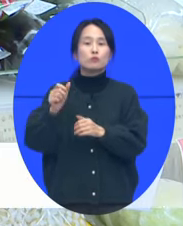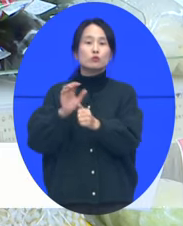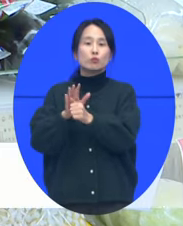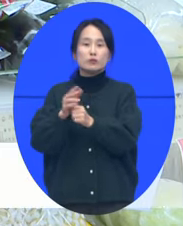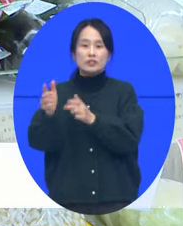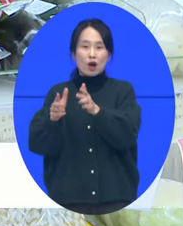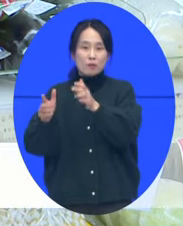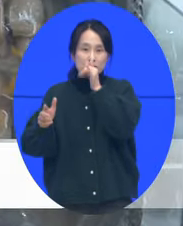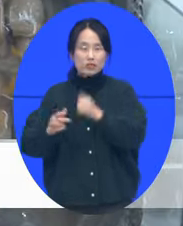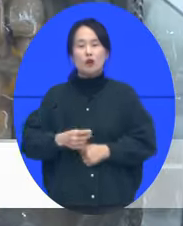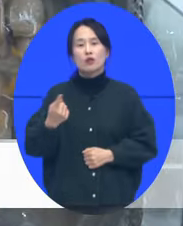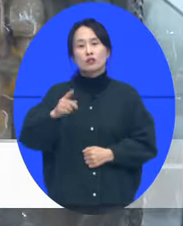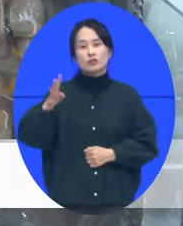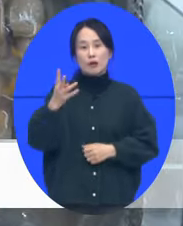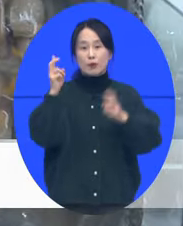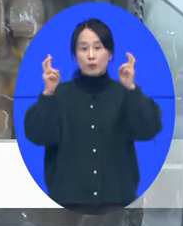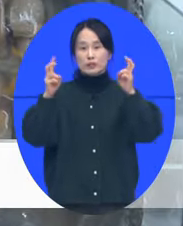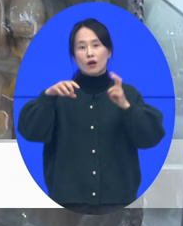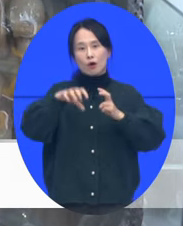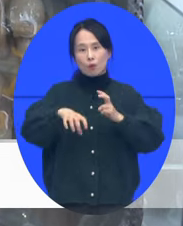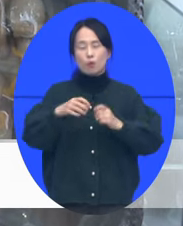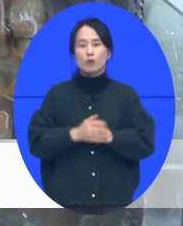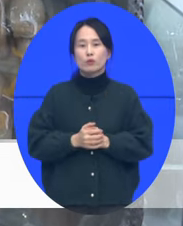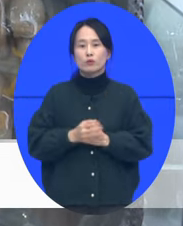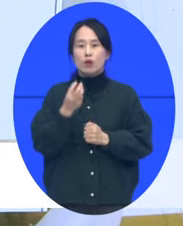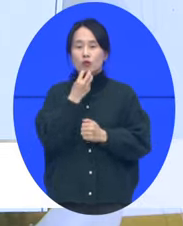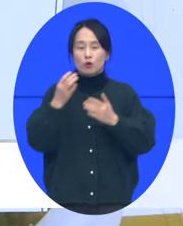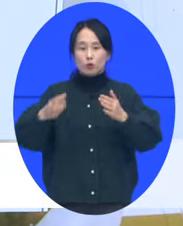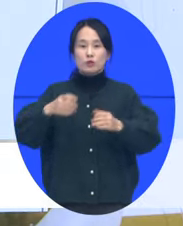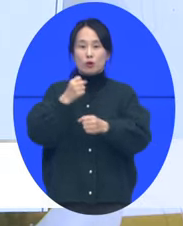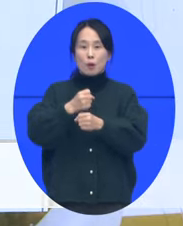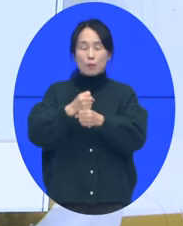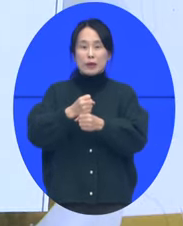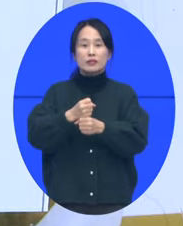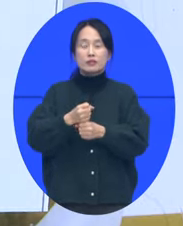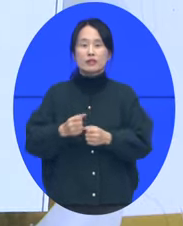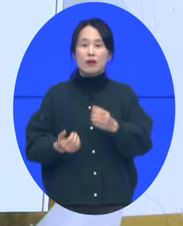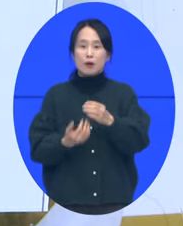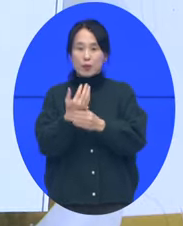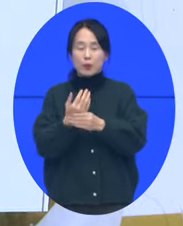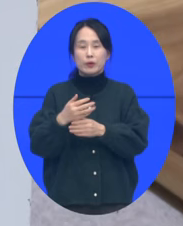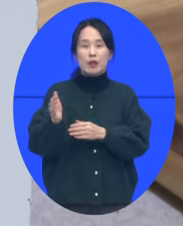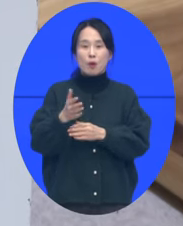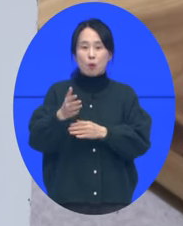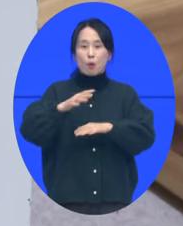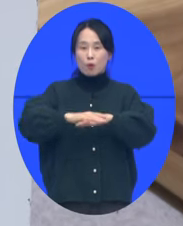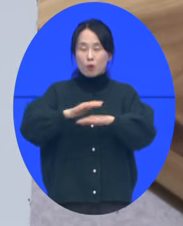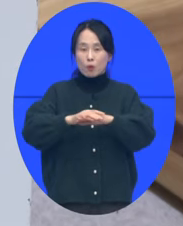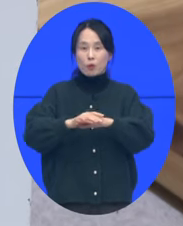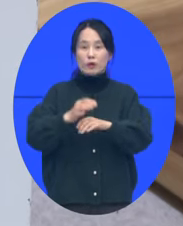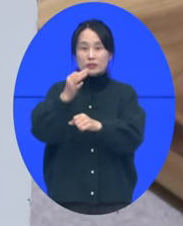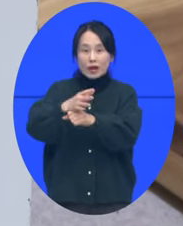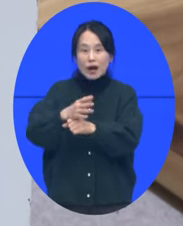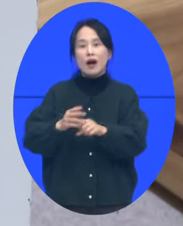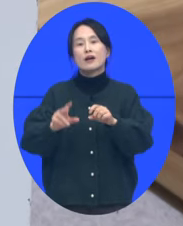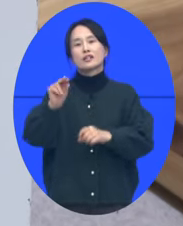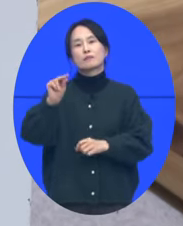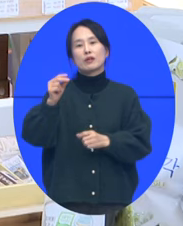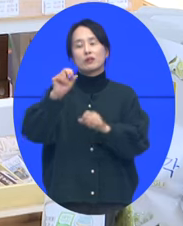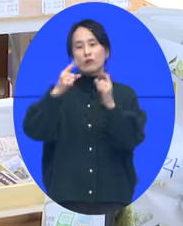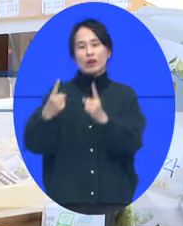사업에 참여하는 1,400여 개 업체에서 경기도 생산 농수산물을 구매하면 20% 최대 2만 원을 할인받을 수